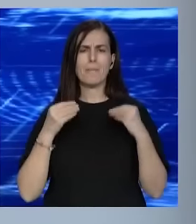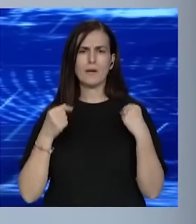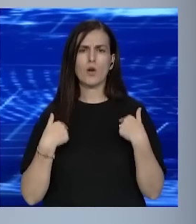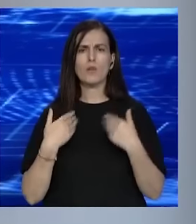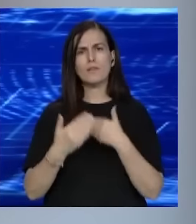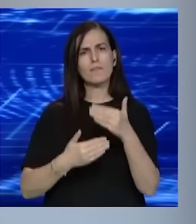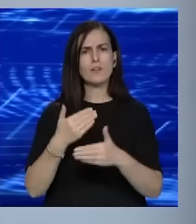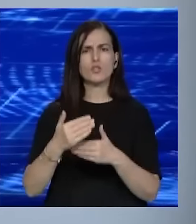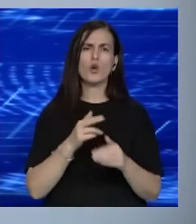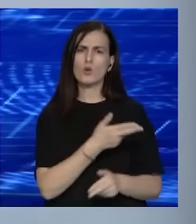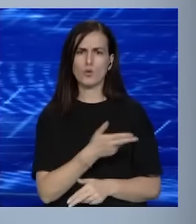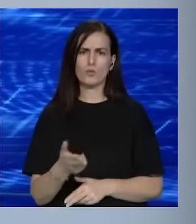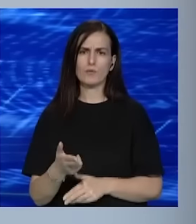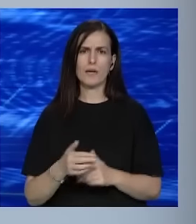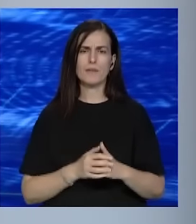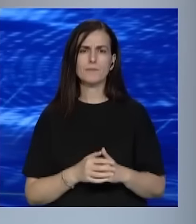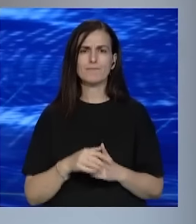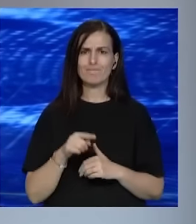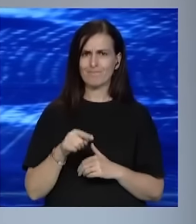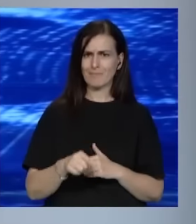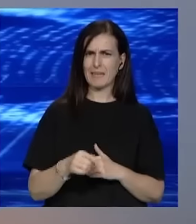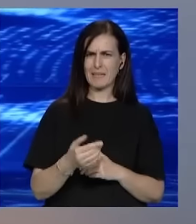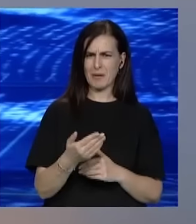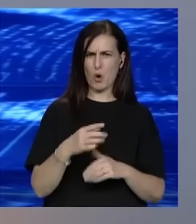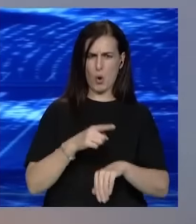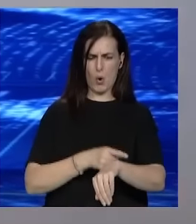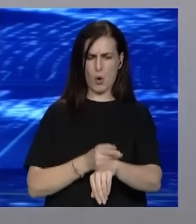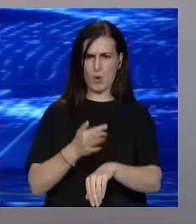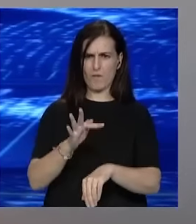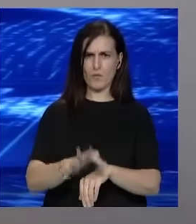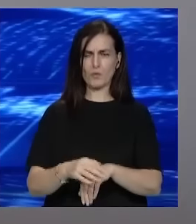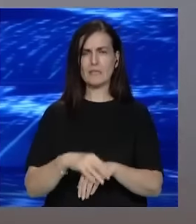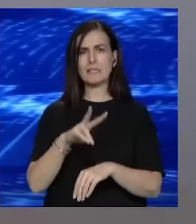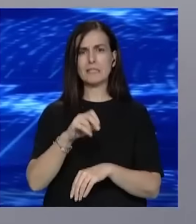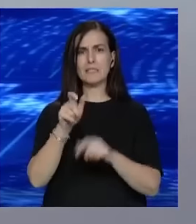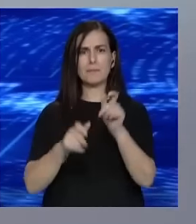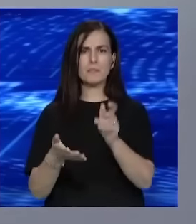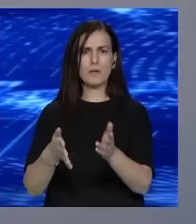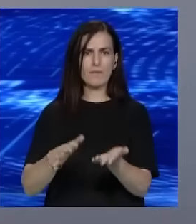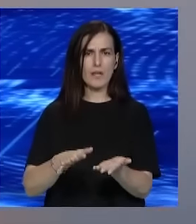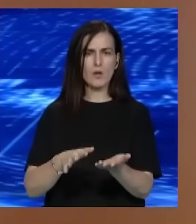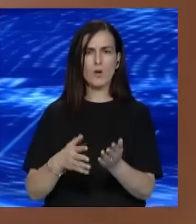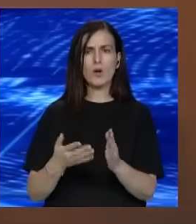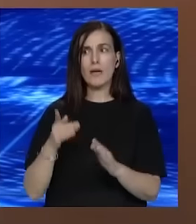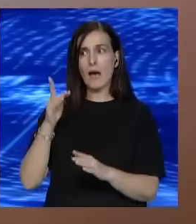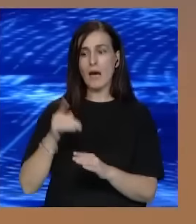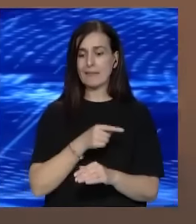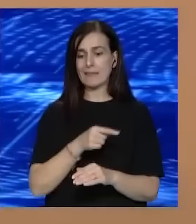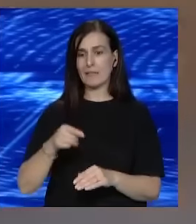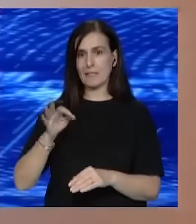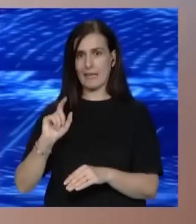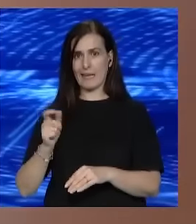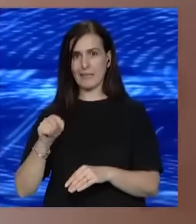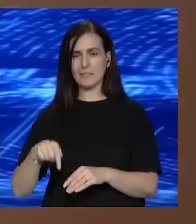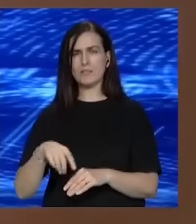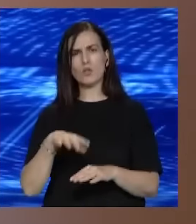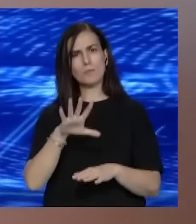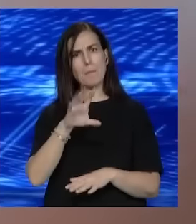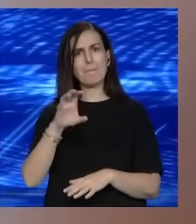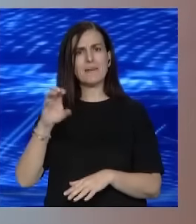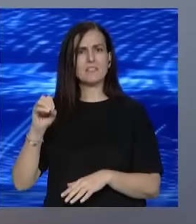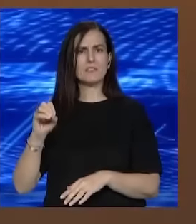rrugën e nisur. Vetëm në orët e fundit nga bombardimet izraelite në qytetet jugore të Libanit ka patur mbi 20 viktima, ndërsa prej të hënës numri të vdekurve për llogaritet